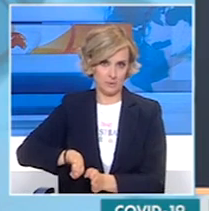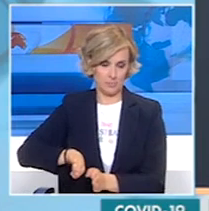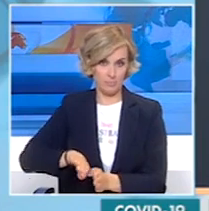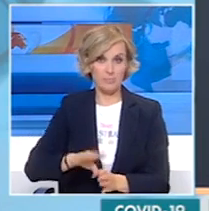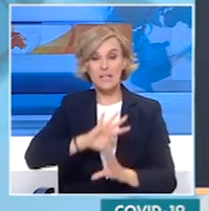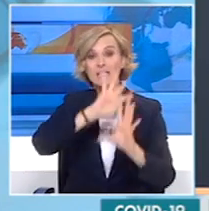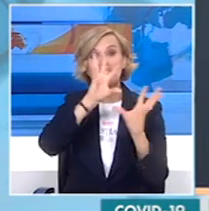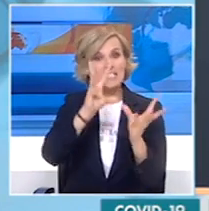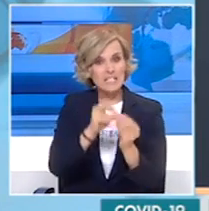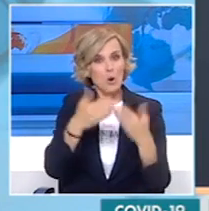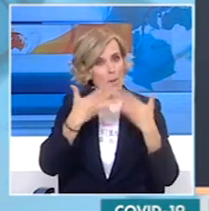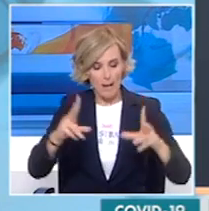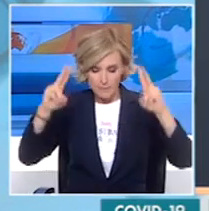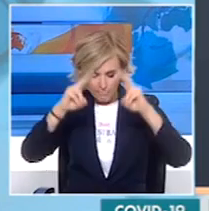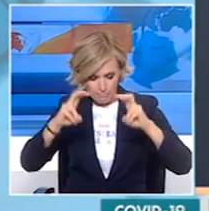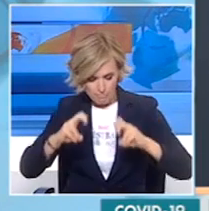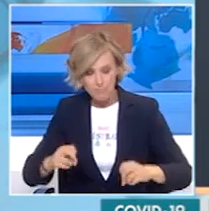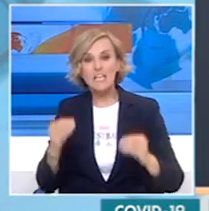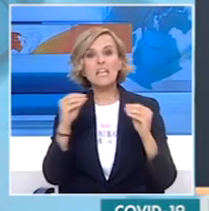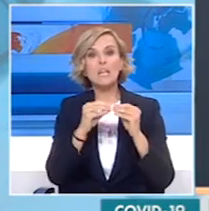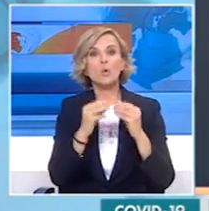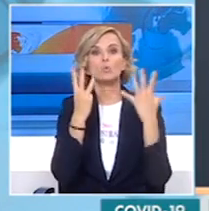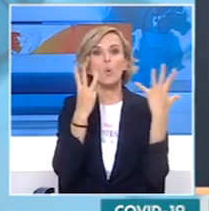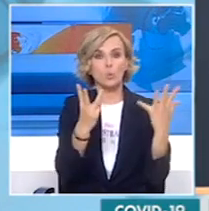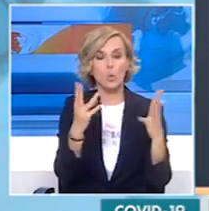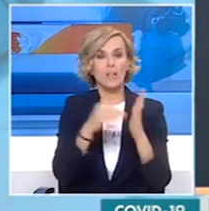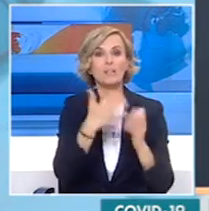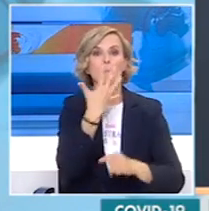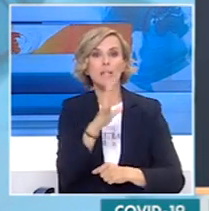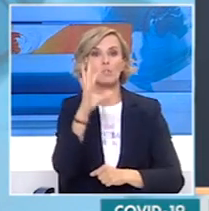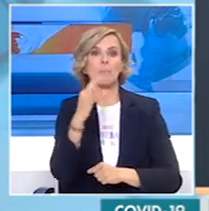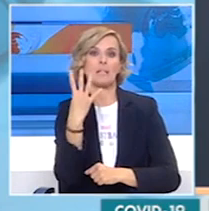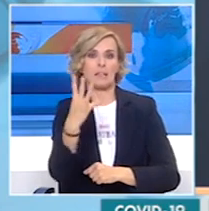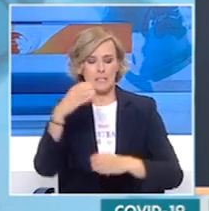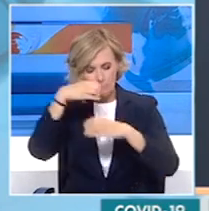Έχουν συνολικά ελεγχθεί 28.584 κλινικά δείγματα.